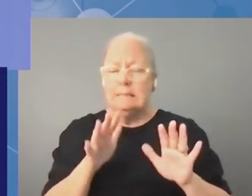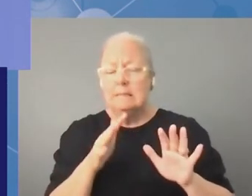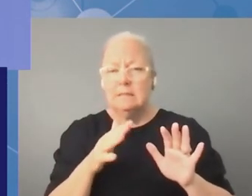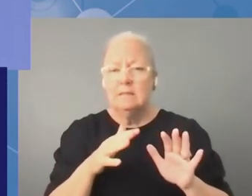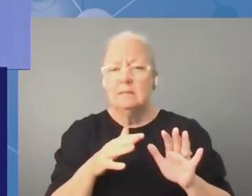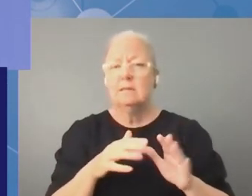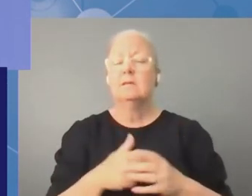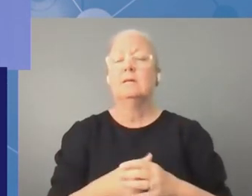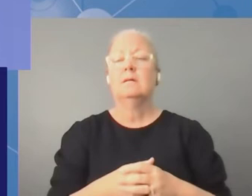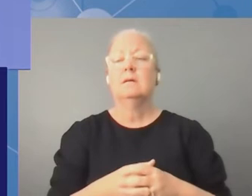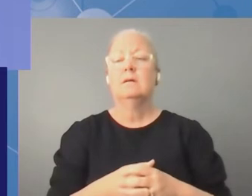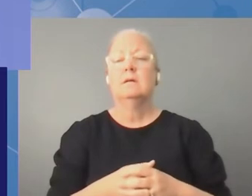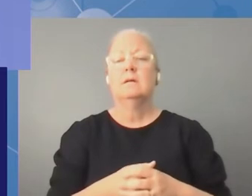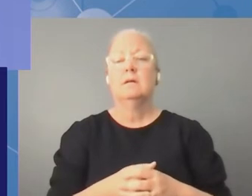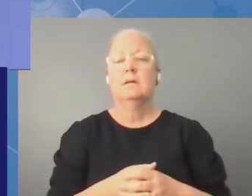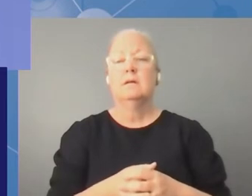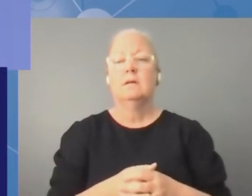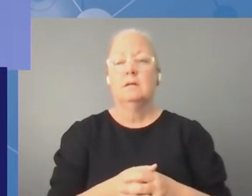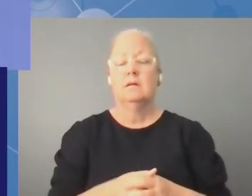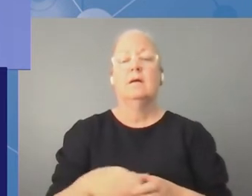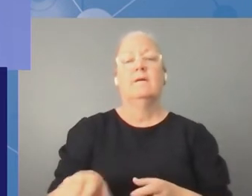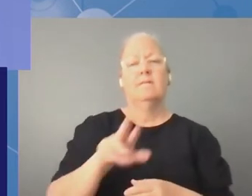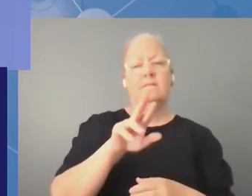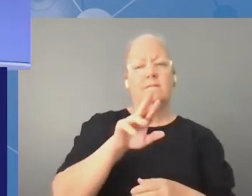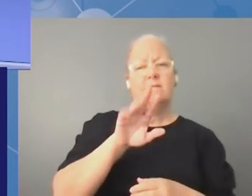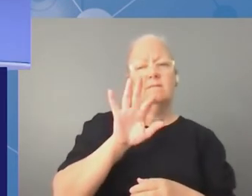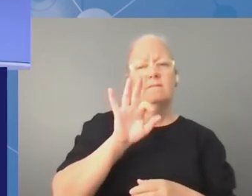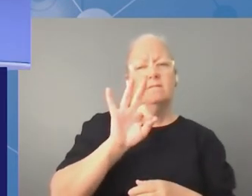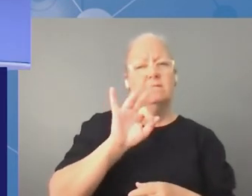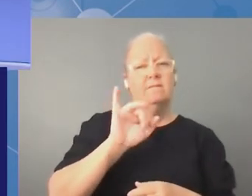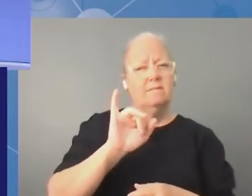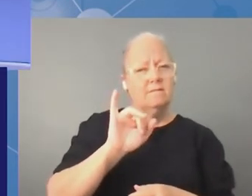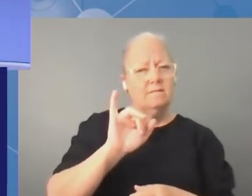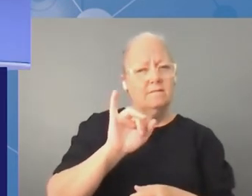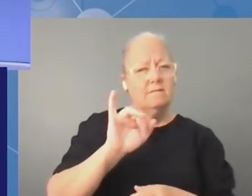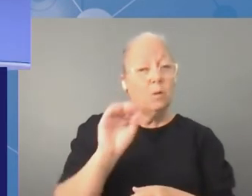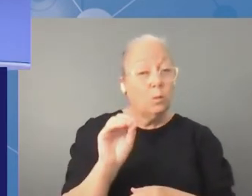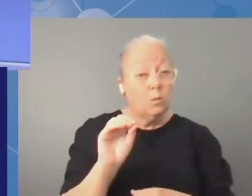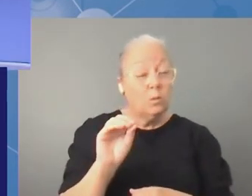منصة زوم. أنا آسف إن كنت